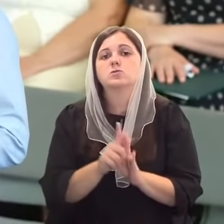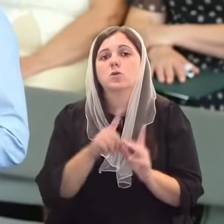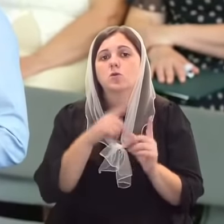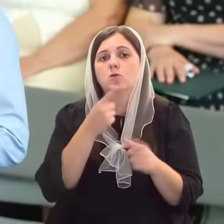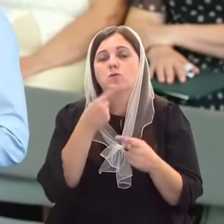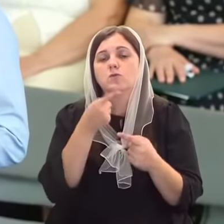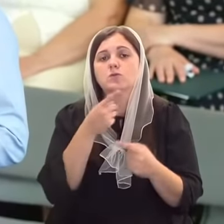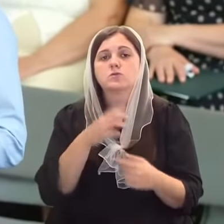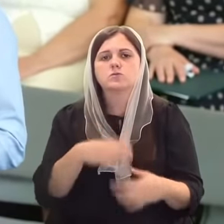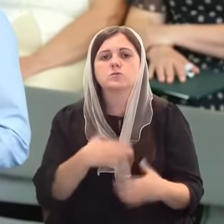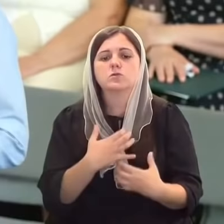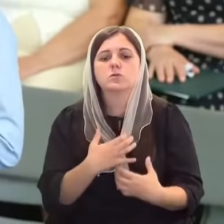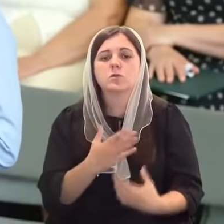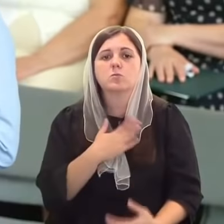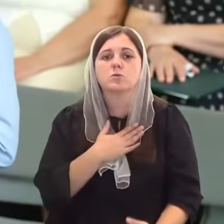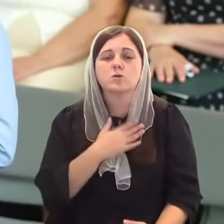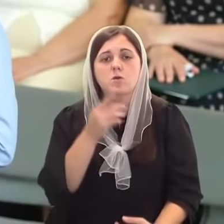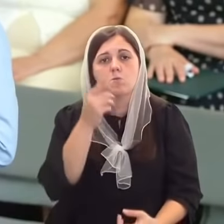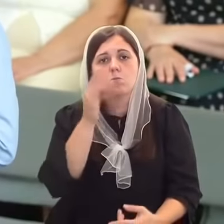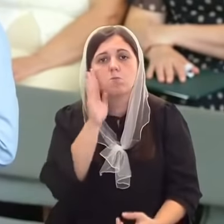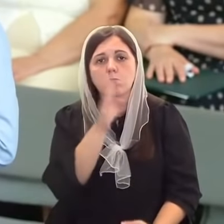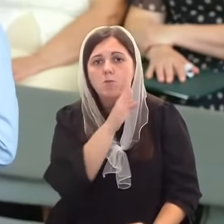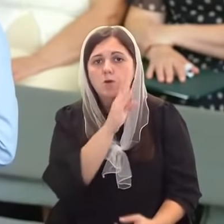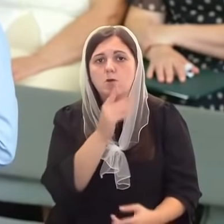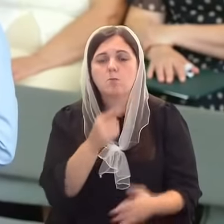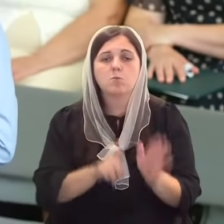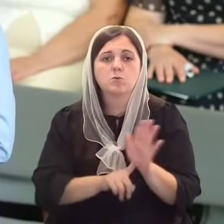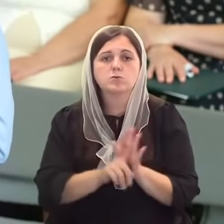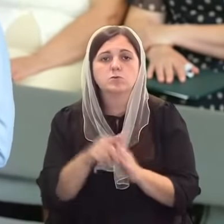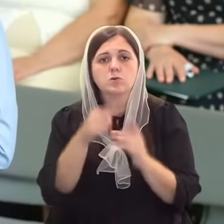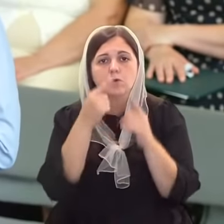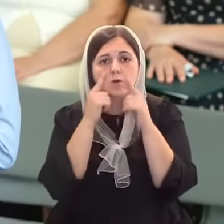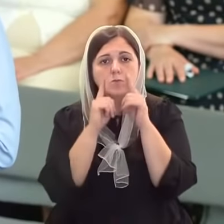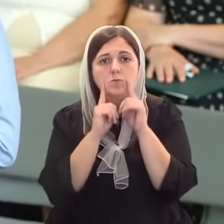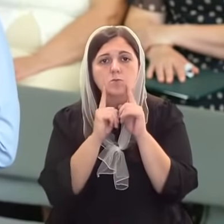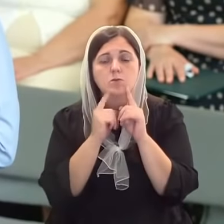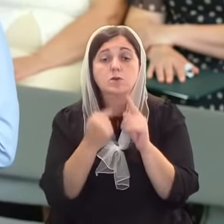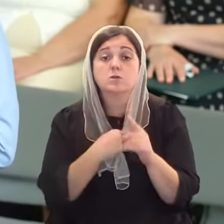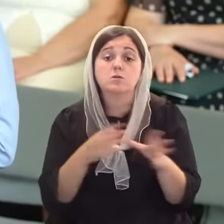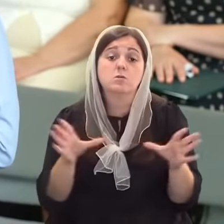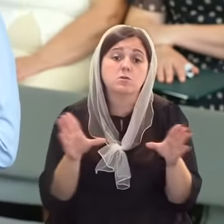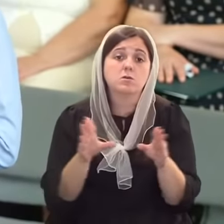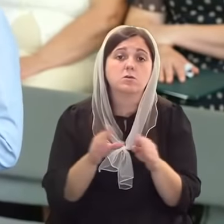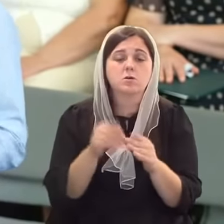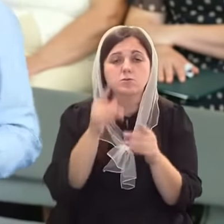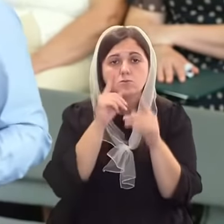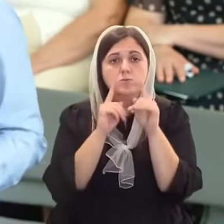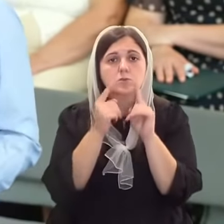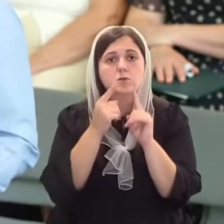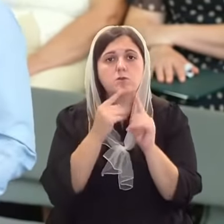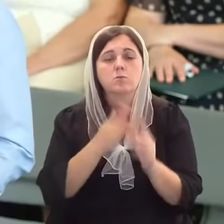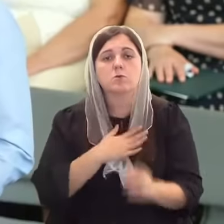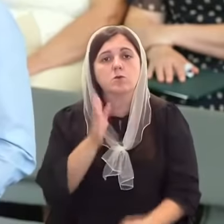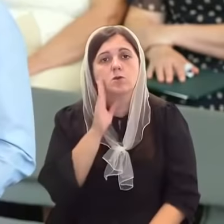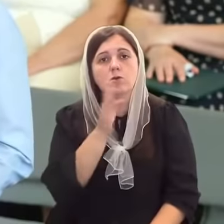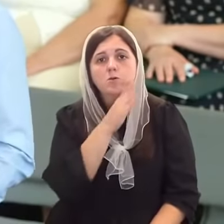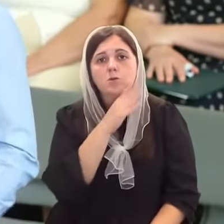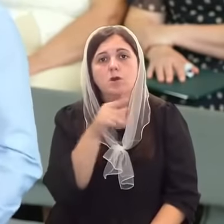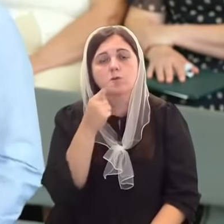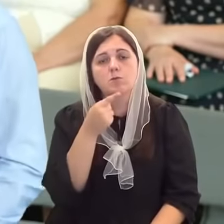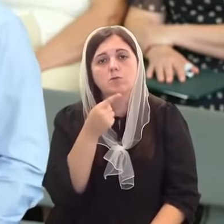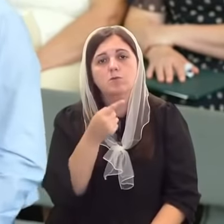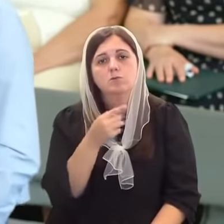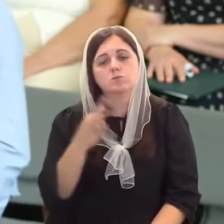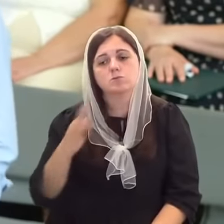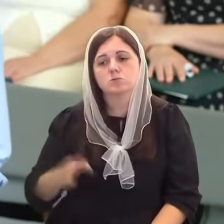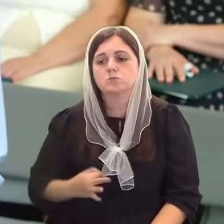говорить, моя мама начала плакать. И я вместе с ней. Моя мама говорит, сынок,